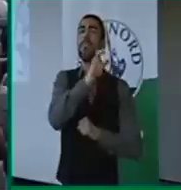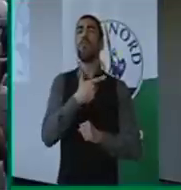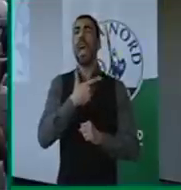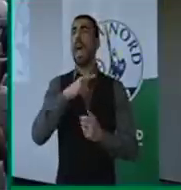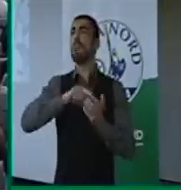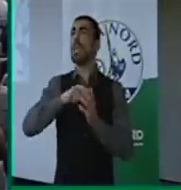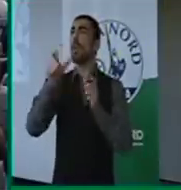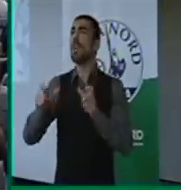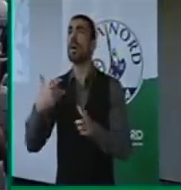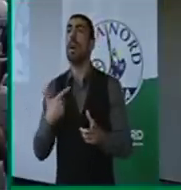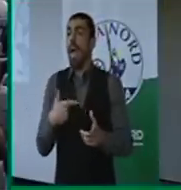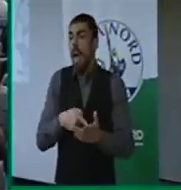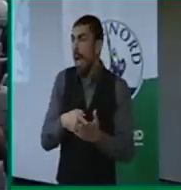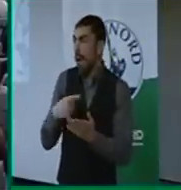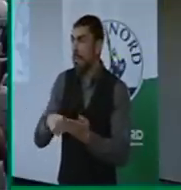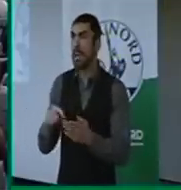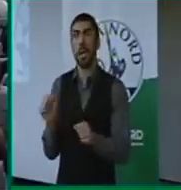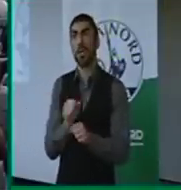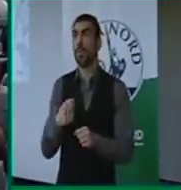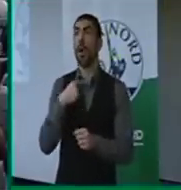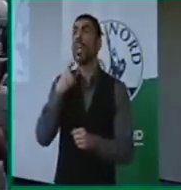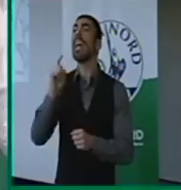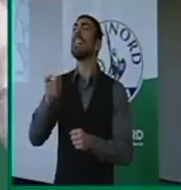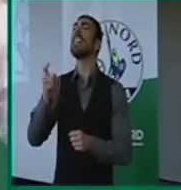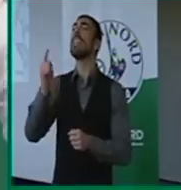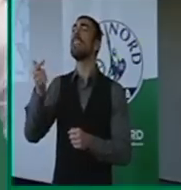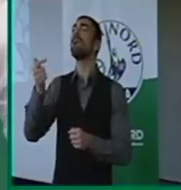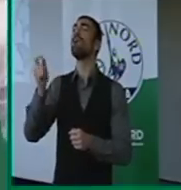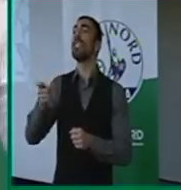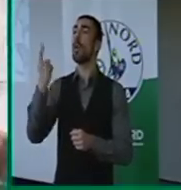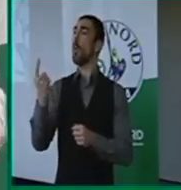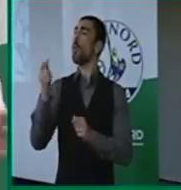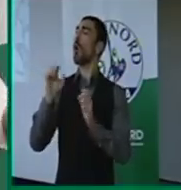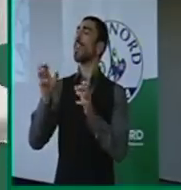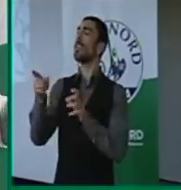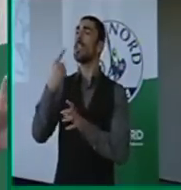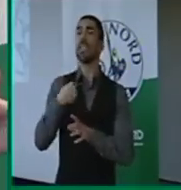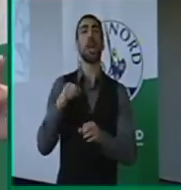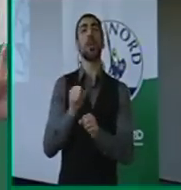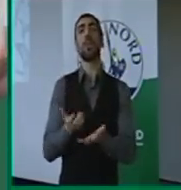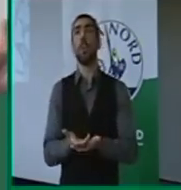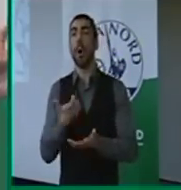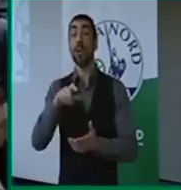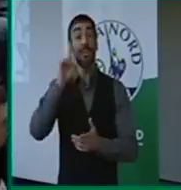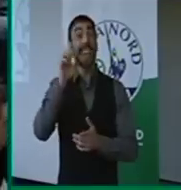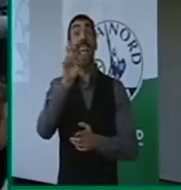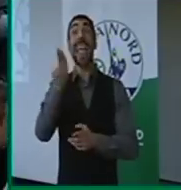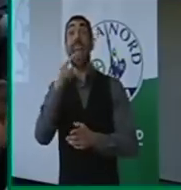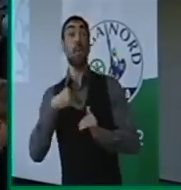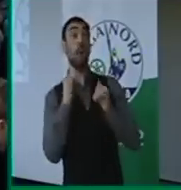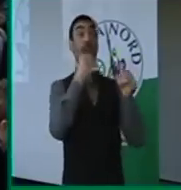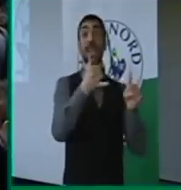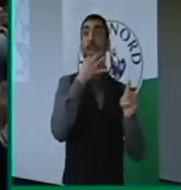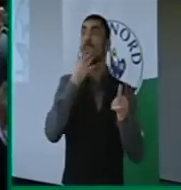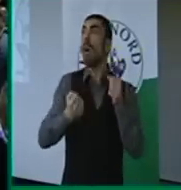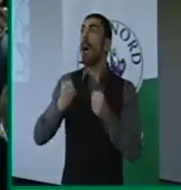persone e Ma non si può il tg1 mi dice che non si può il tg1 dice che se esco dall'euro Mi